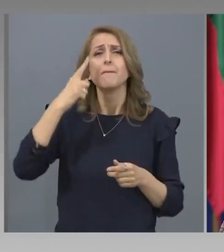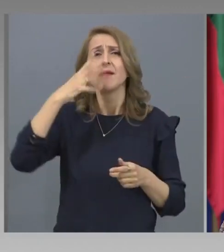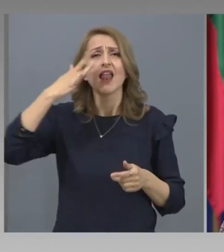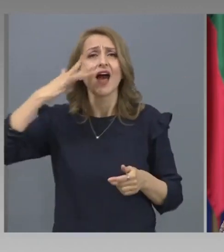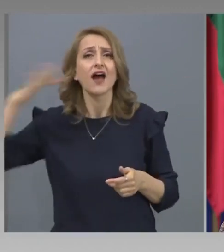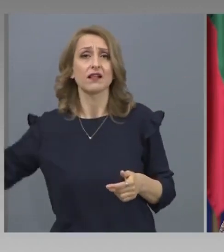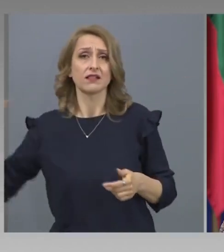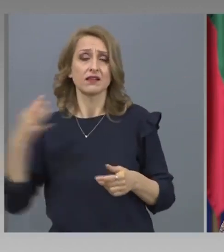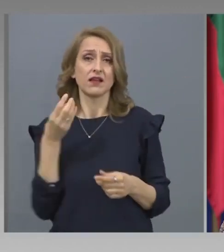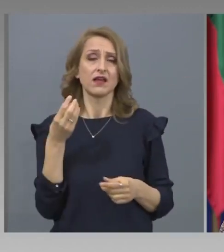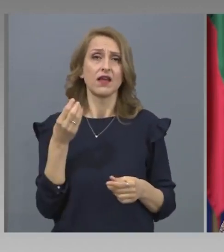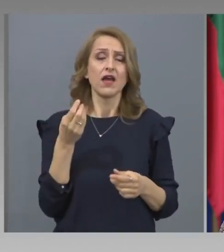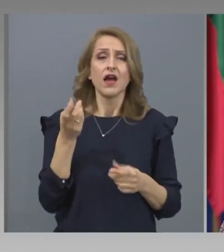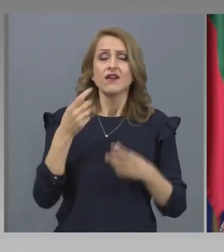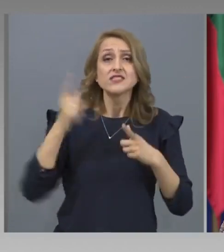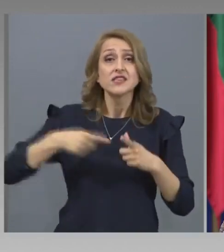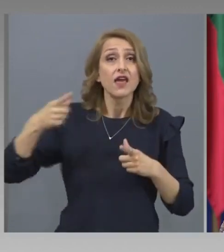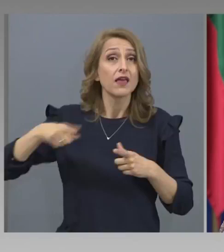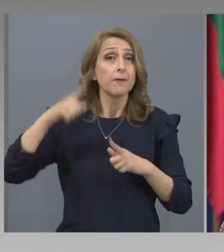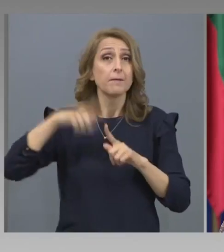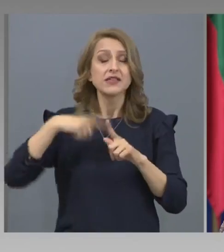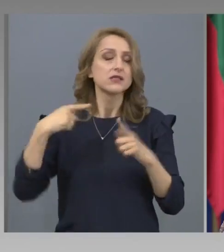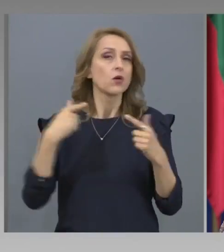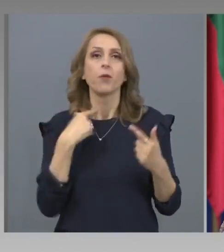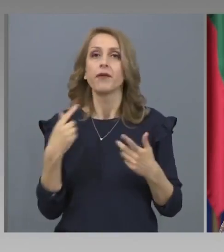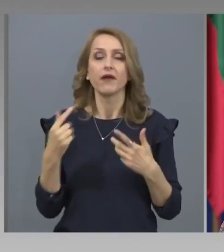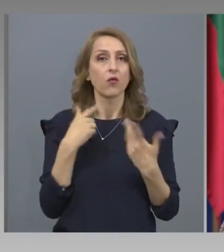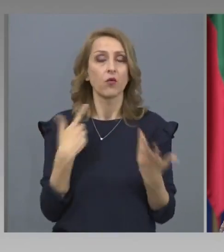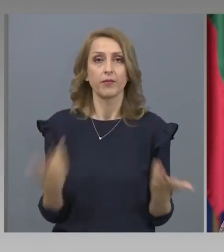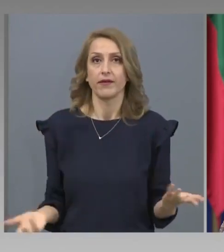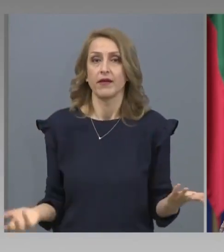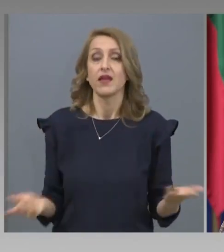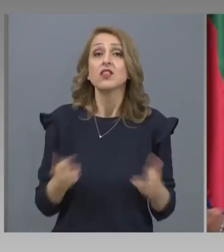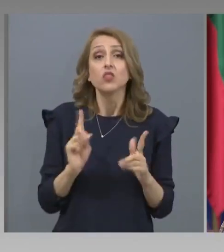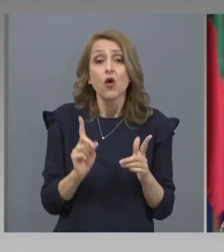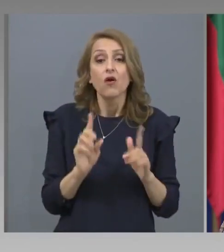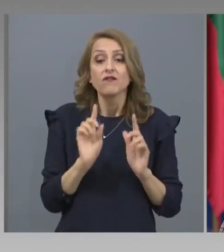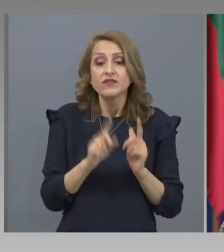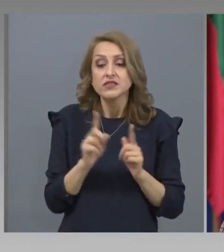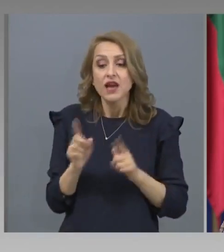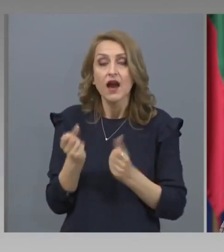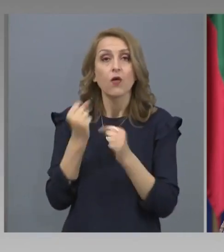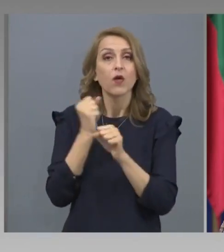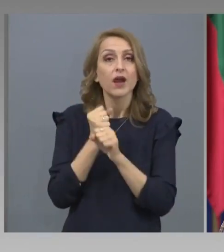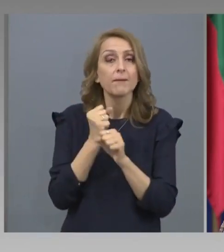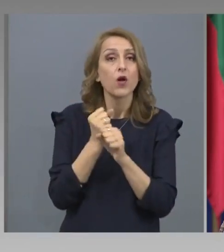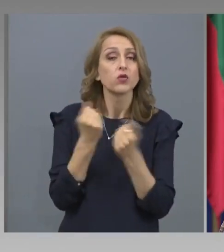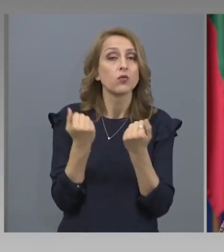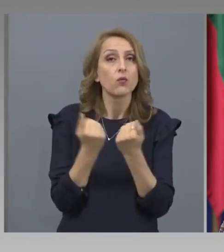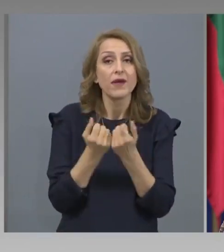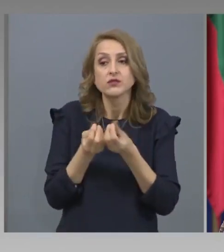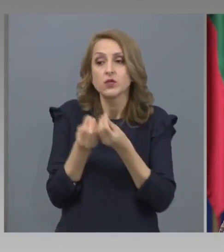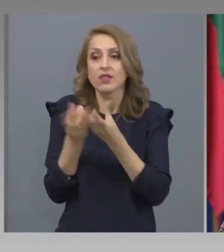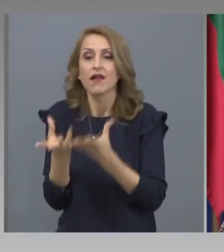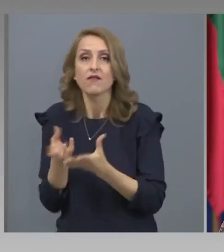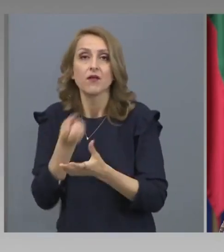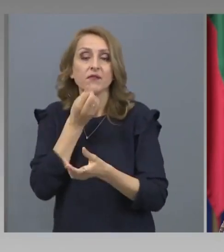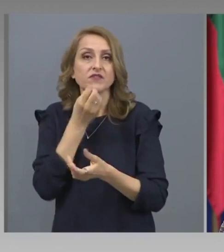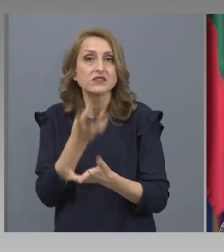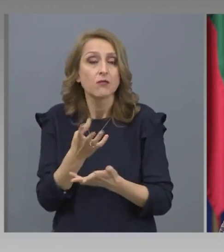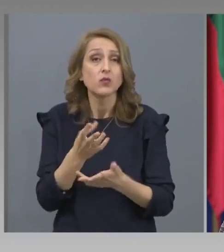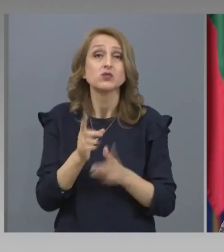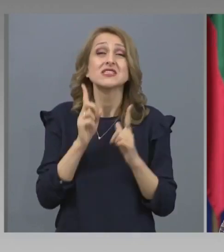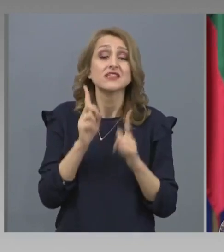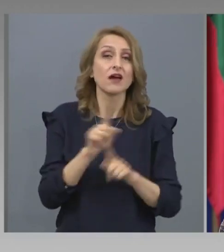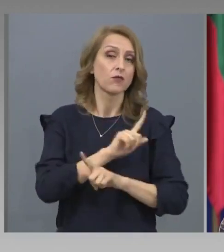месец. Всяко работно място отваряне и даване възможност, гарантирайки, че няма да вкараме